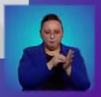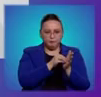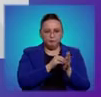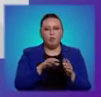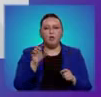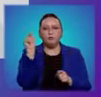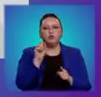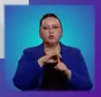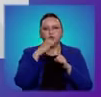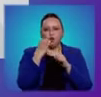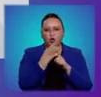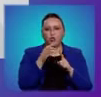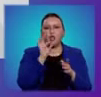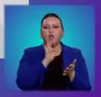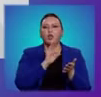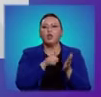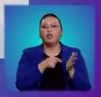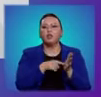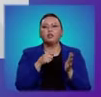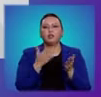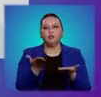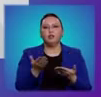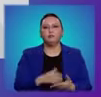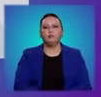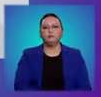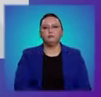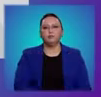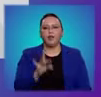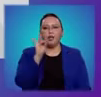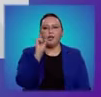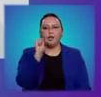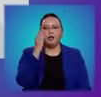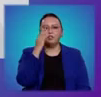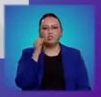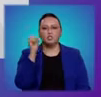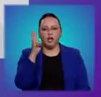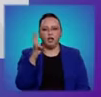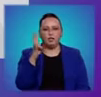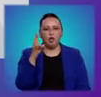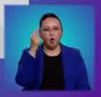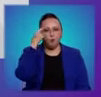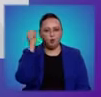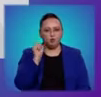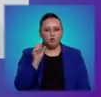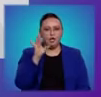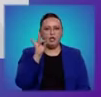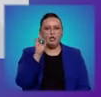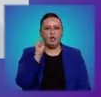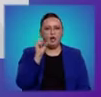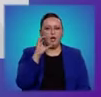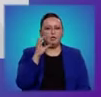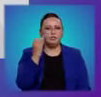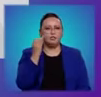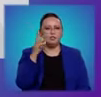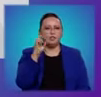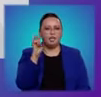соёлд нүдлэн тогтоож хэрэглэх хэрэгтэй. За аршаан гэдэг үгийг монгол бичгээр рашиян гэж бичиж байна. За